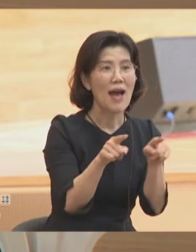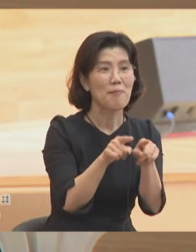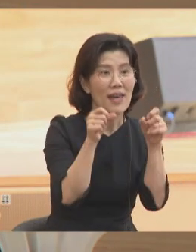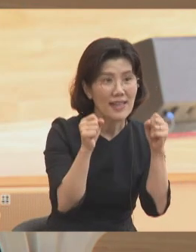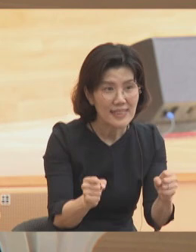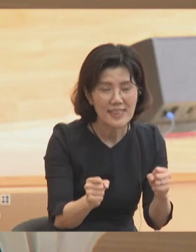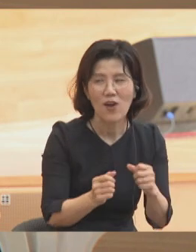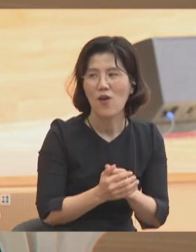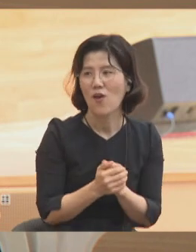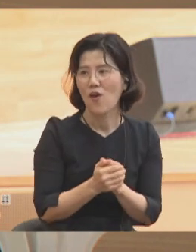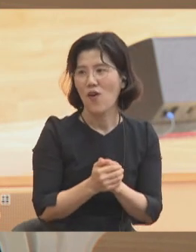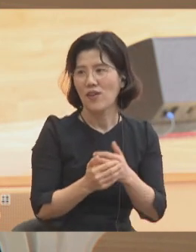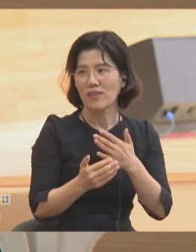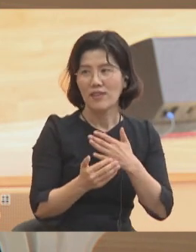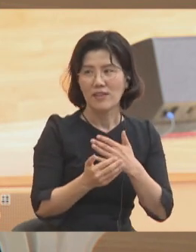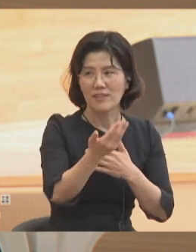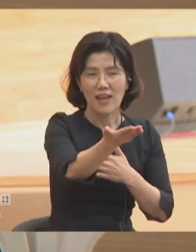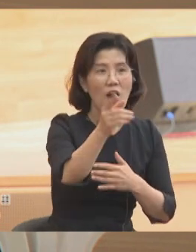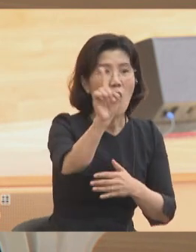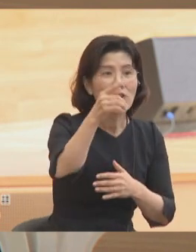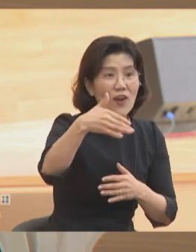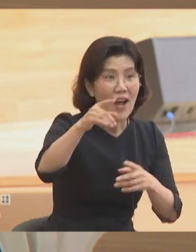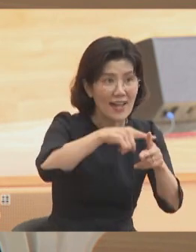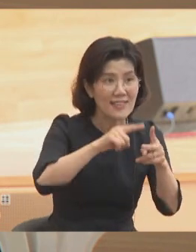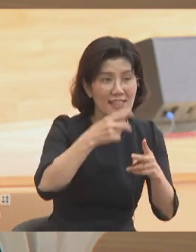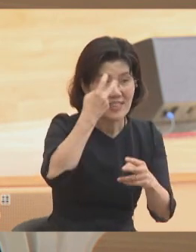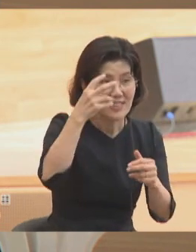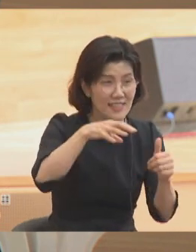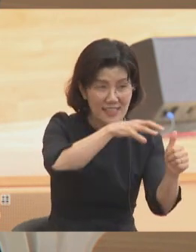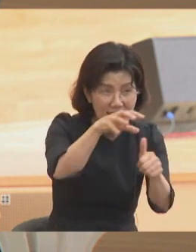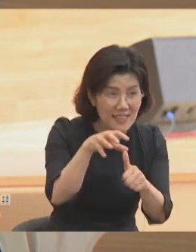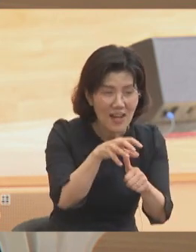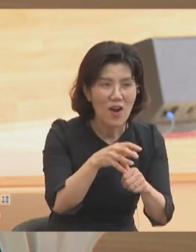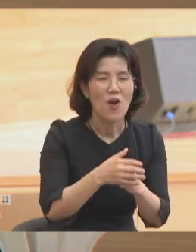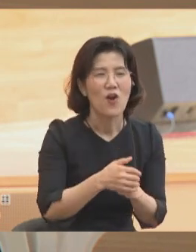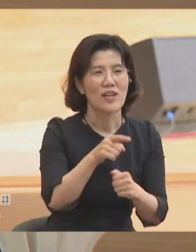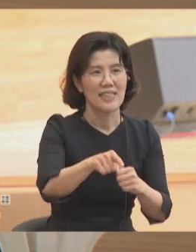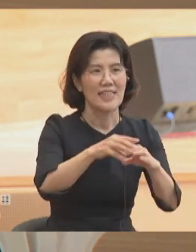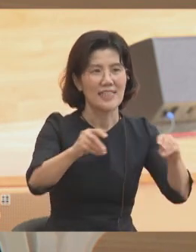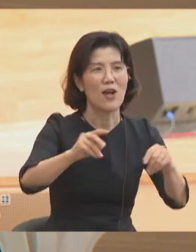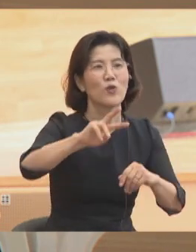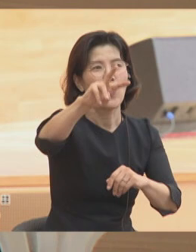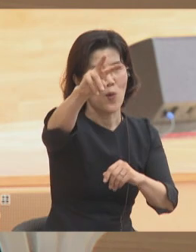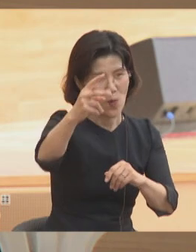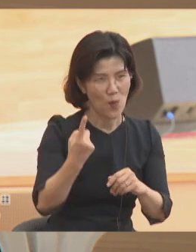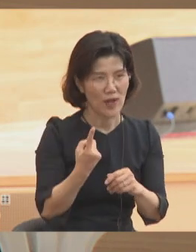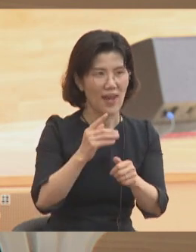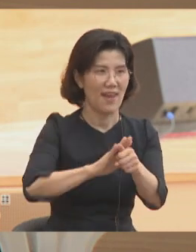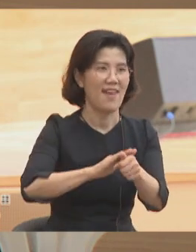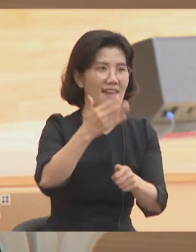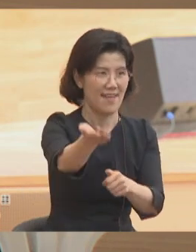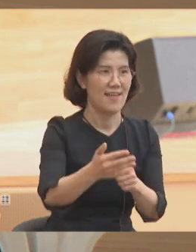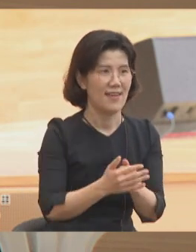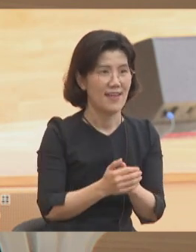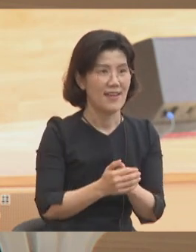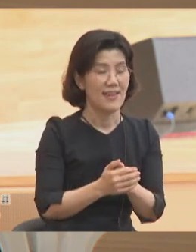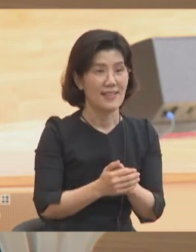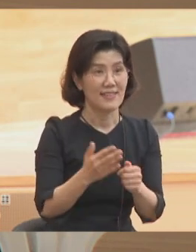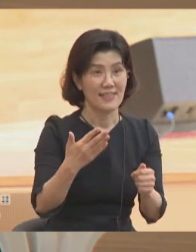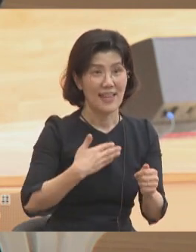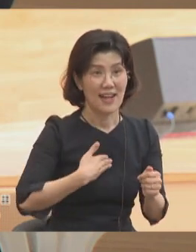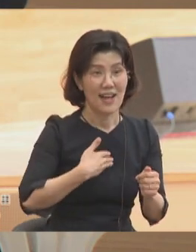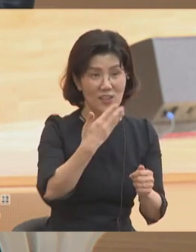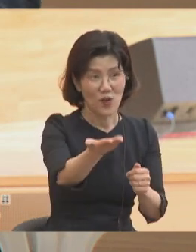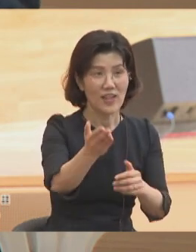함께 있 내가 어디로 가든지 너를 지키며 너를 이끌어이 땅으로 돌아오게 할지라 내가 내게 허락한 것을 다